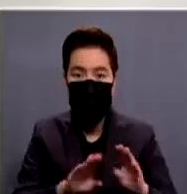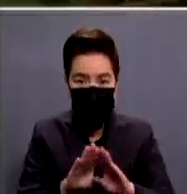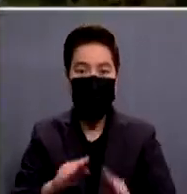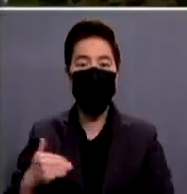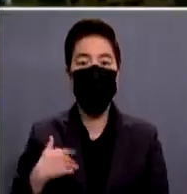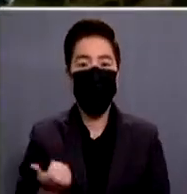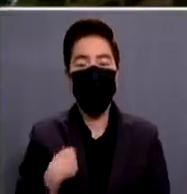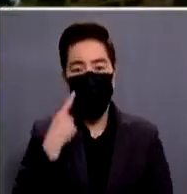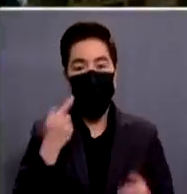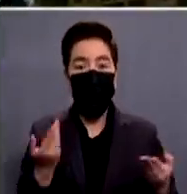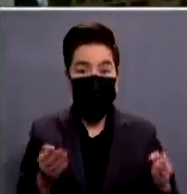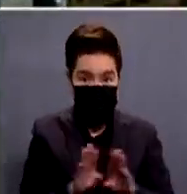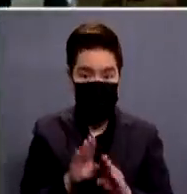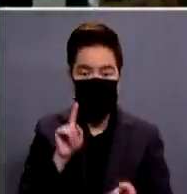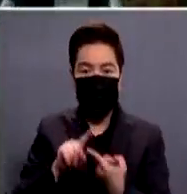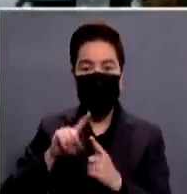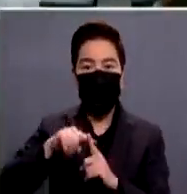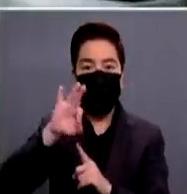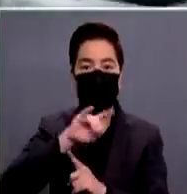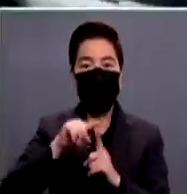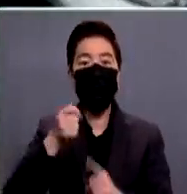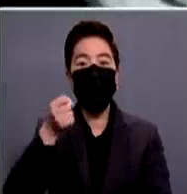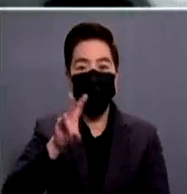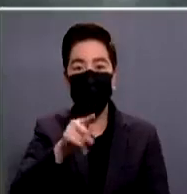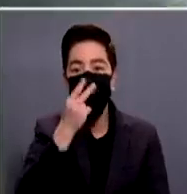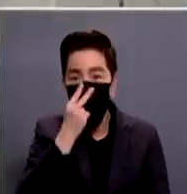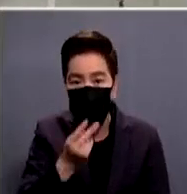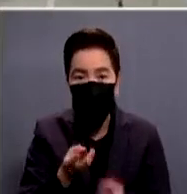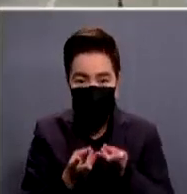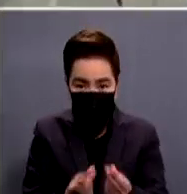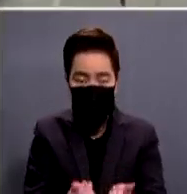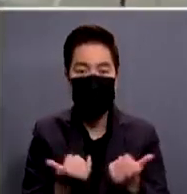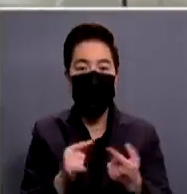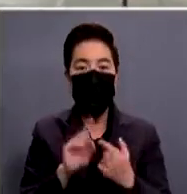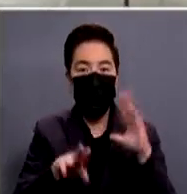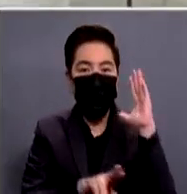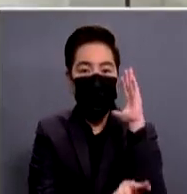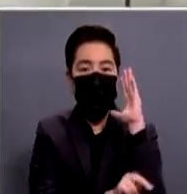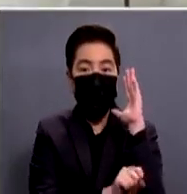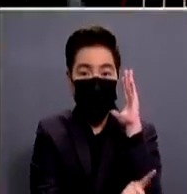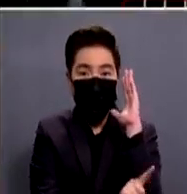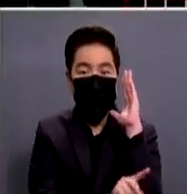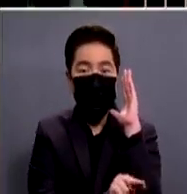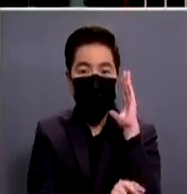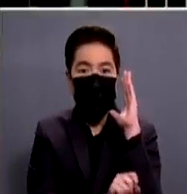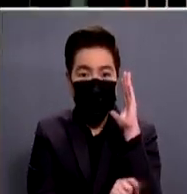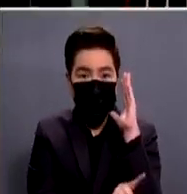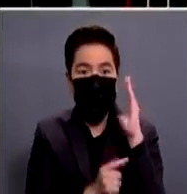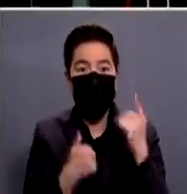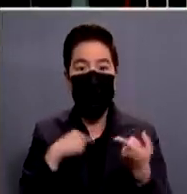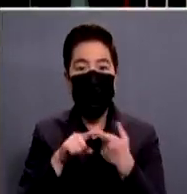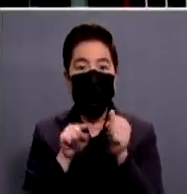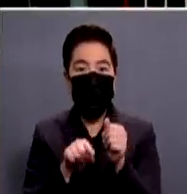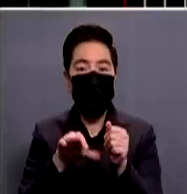คะก็จะปิดยาวจนถึงวันที่17กันยายนลองตรวจสอบกันดูนะคะส่วนที่นครศรีธรรมราชนะคะที่ตลาดบางวังนะคะใน